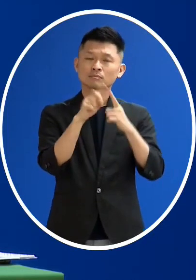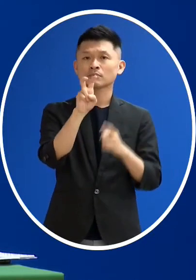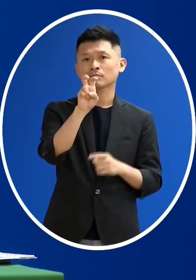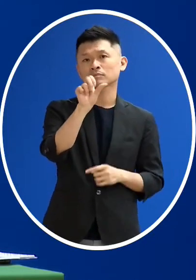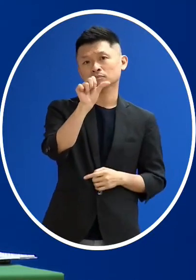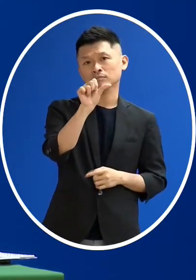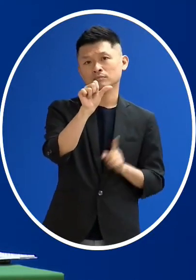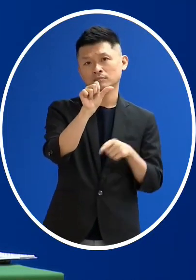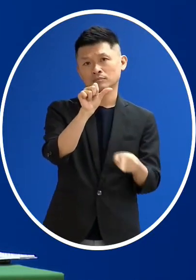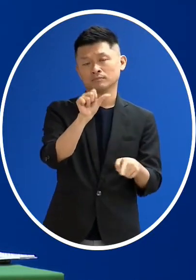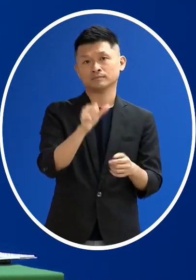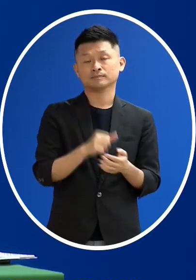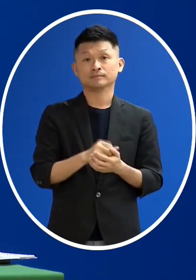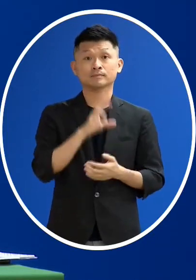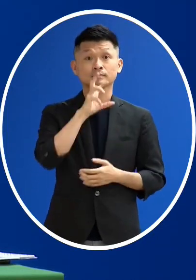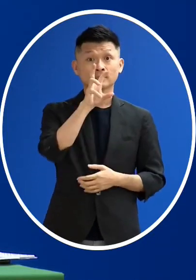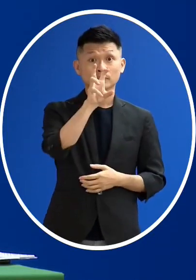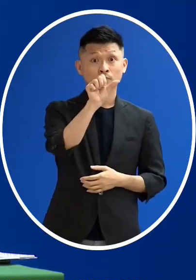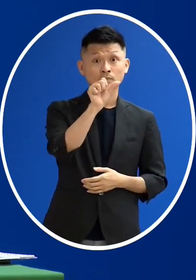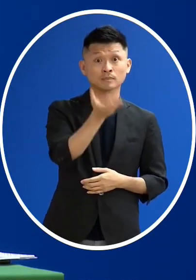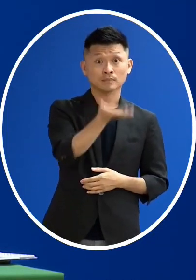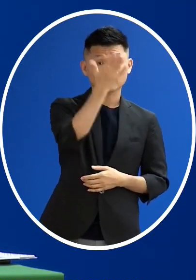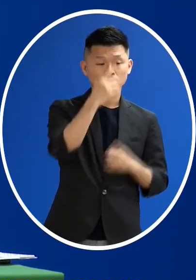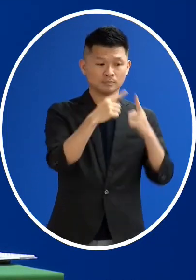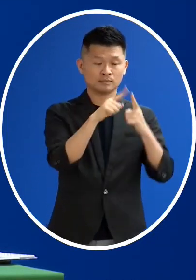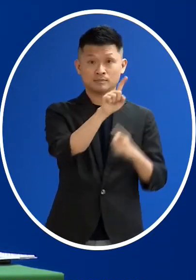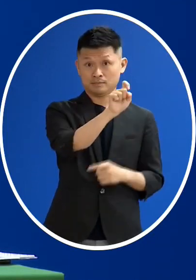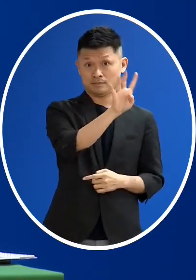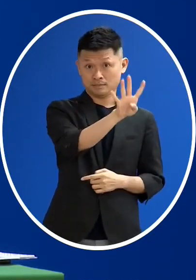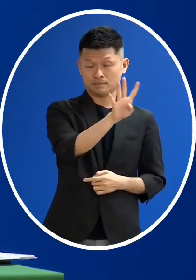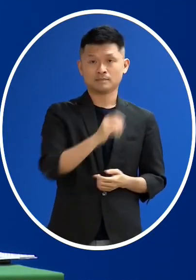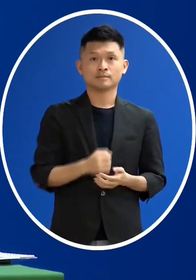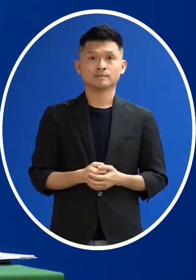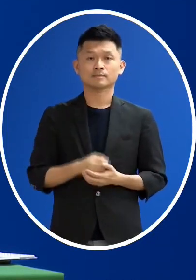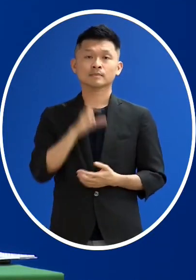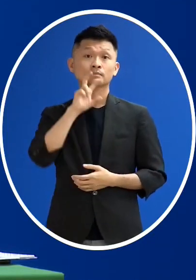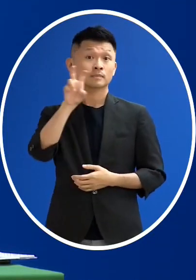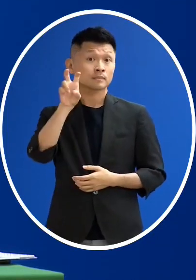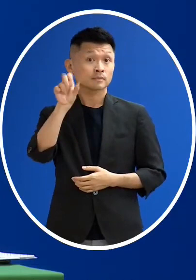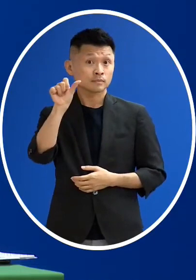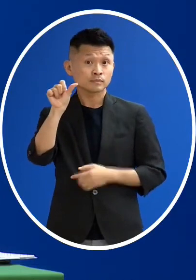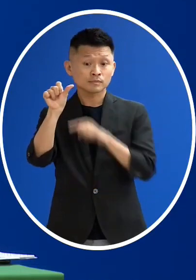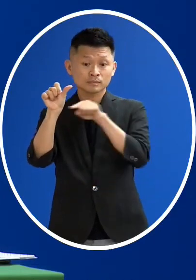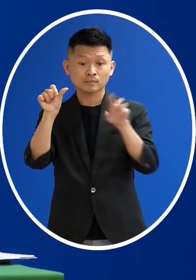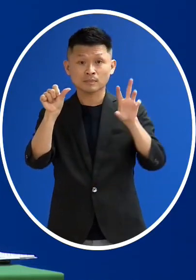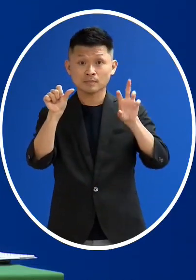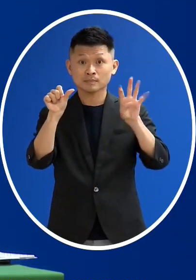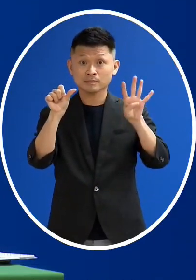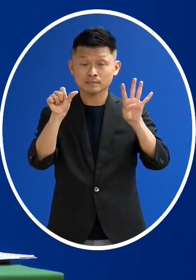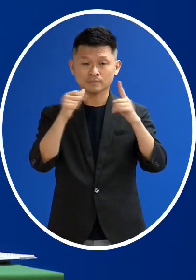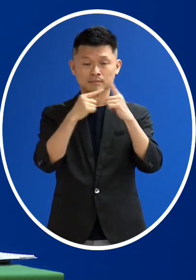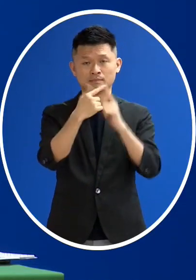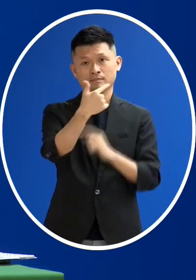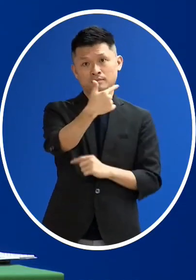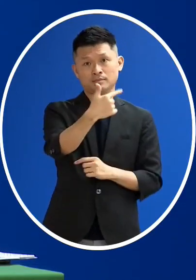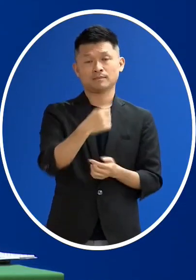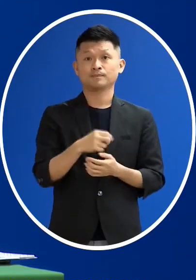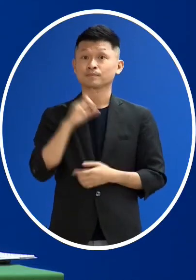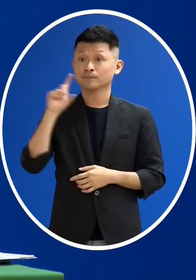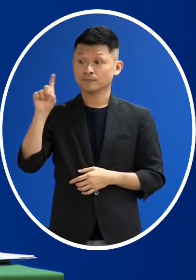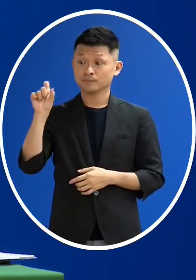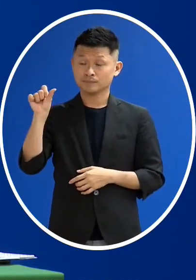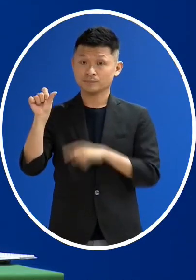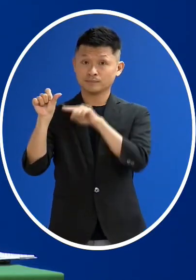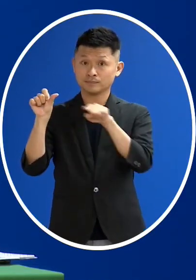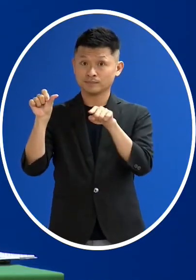那总共85岁以上是有14位，那75岁到84岁是有6位，那